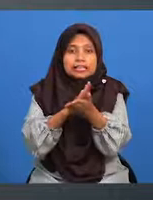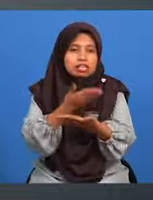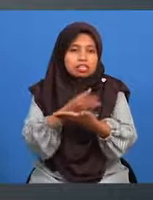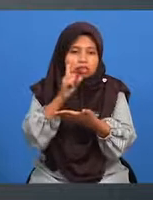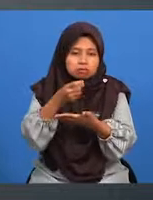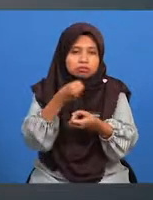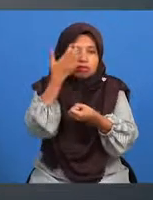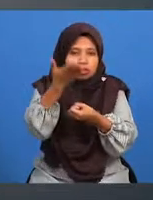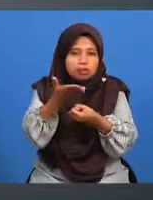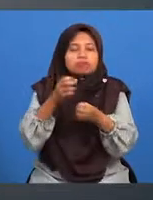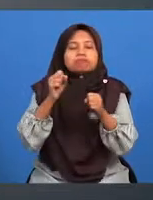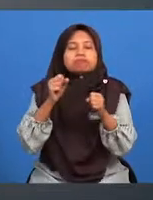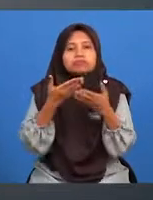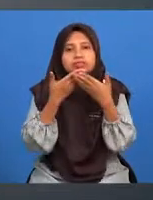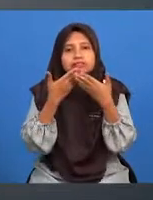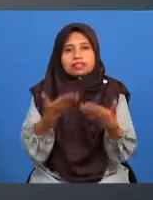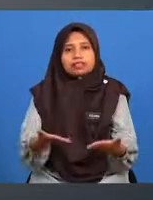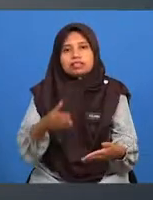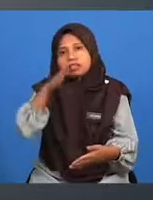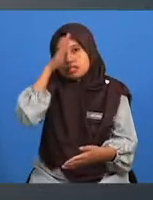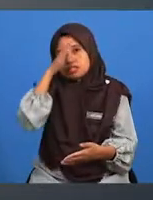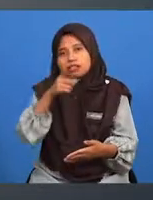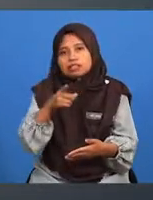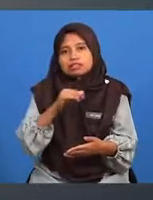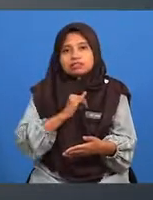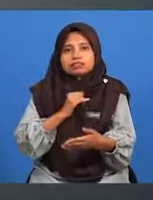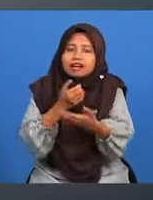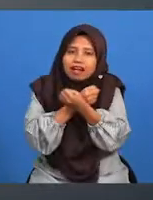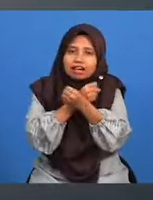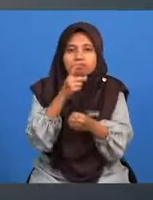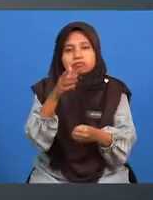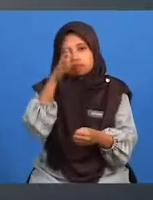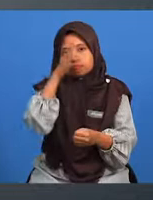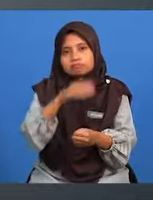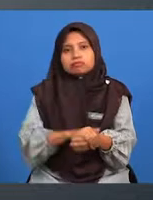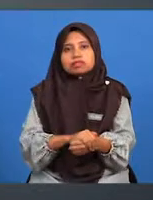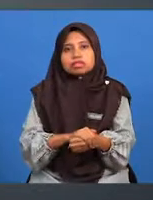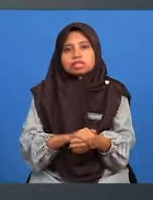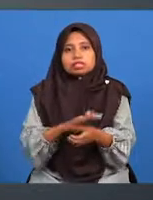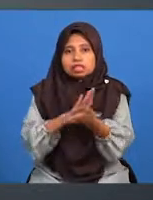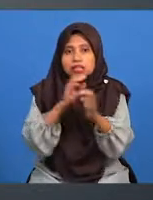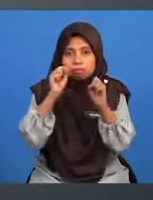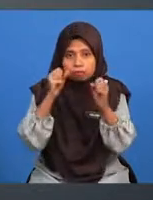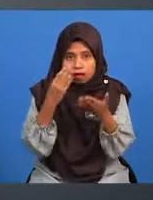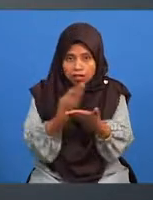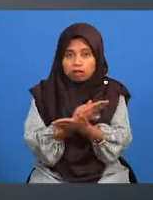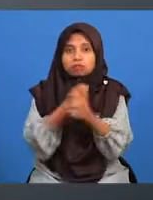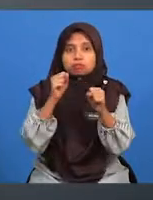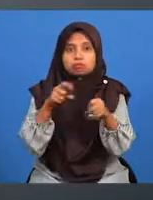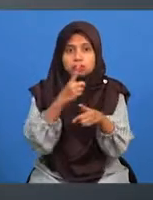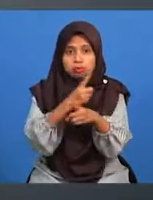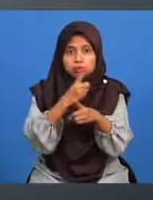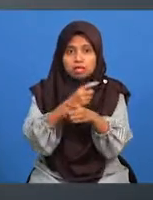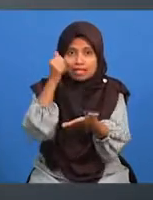tersebut seperti, "Terima kasih ayah, saya sayang ayah." Barulah sighah ini sah di sisi